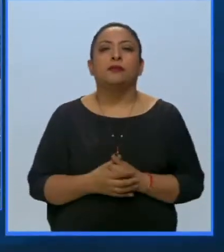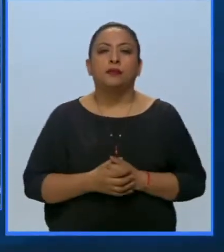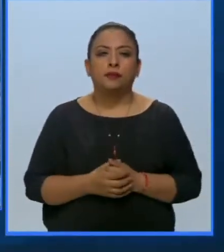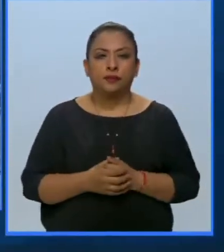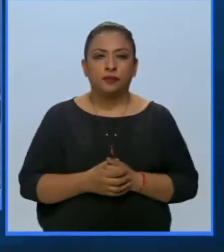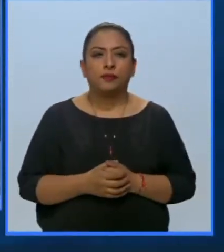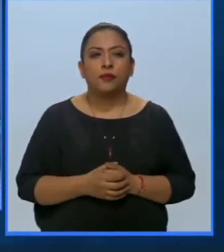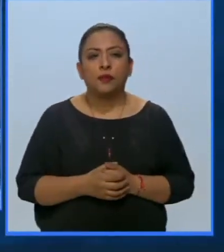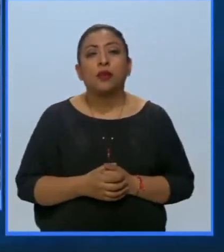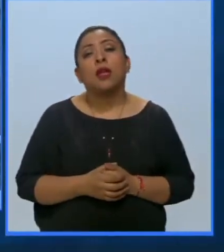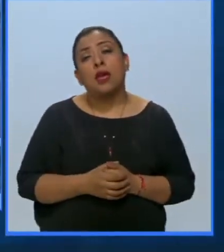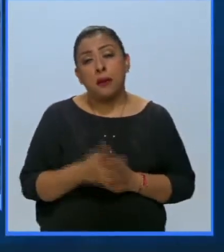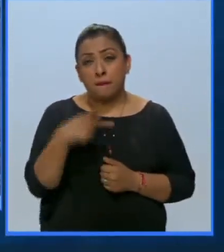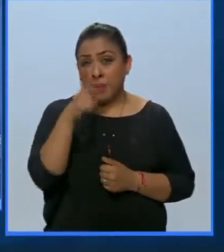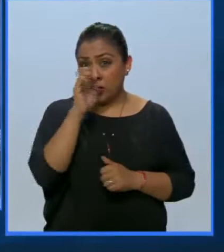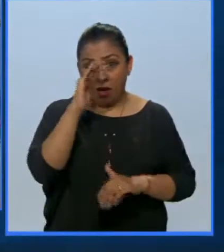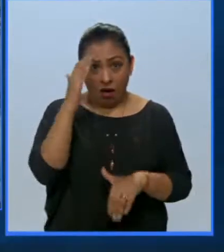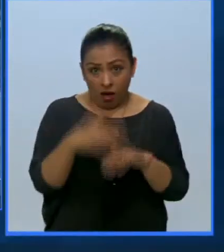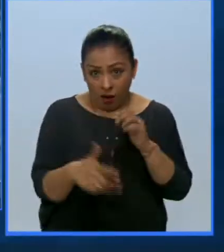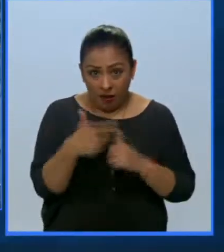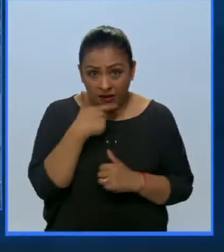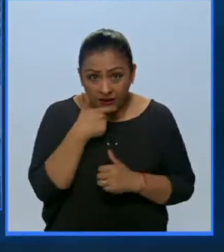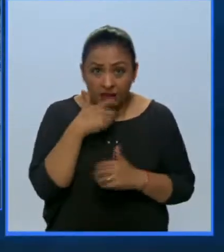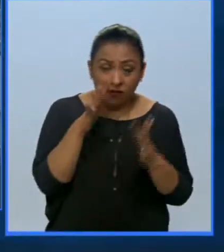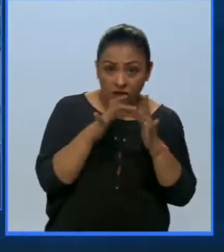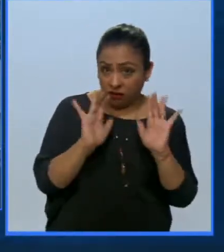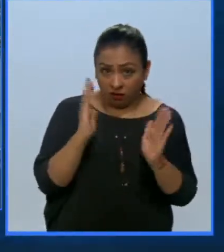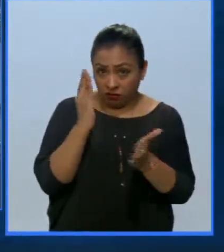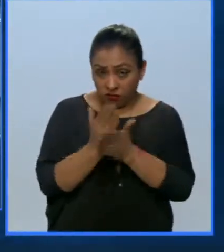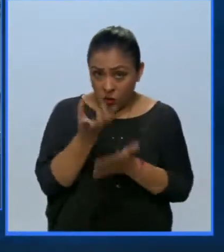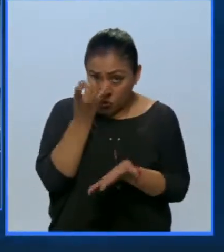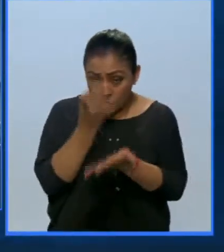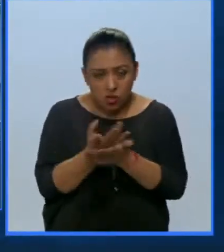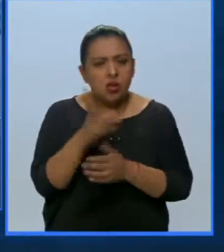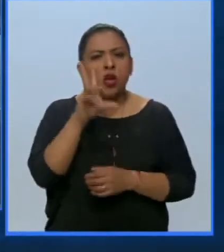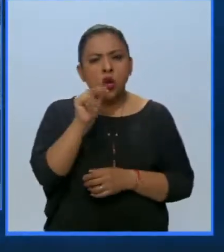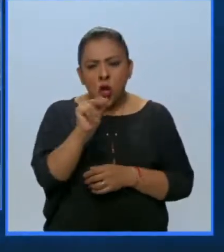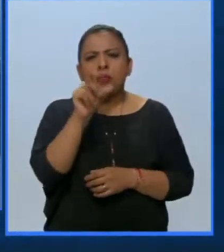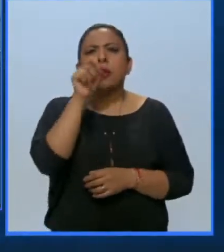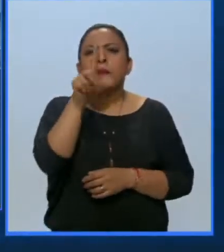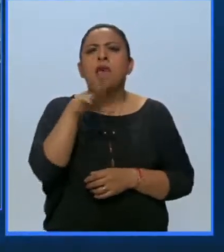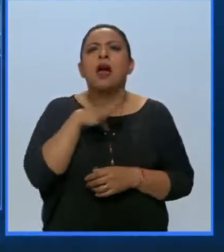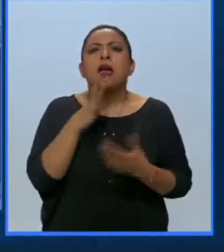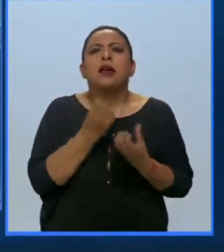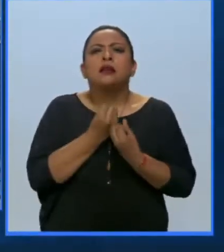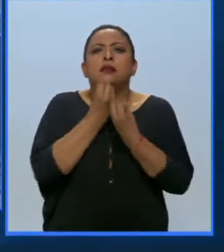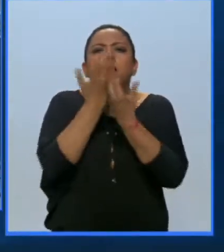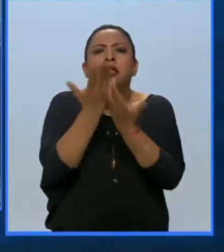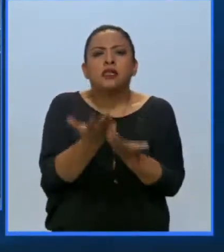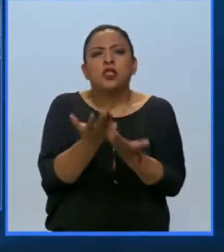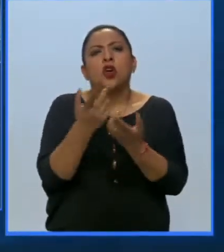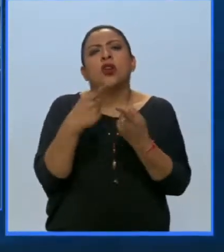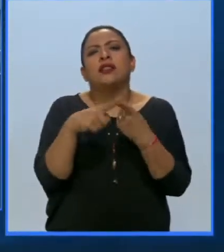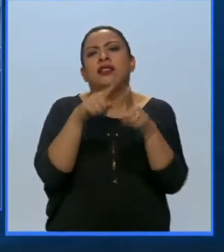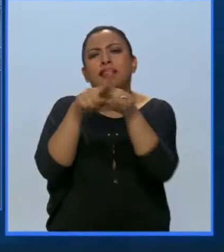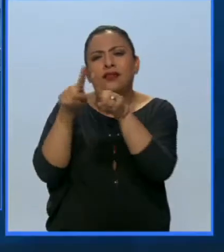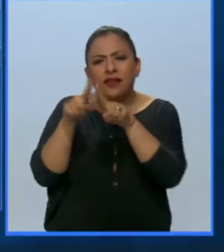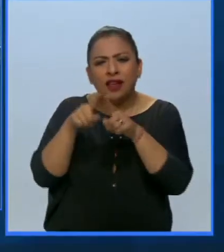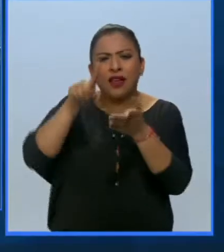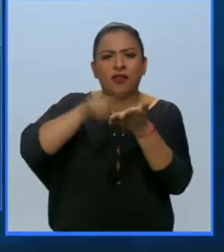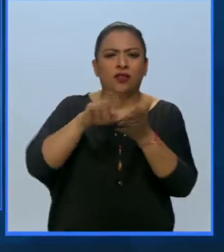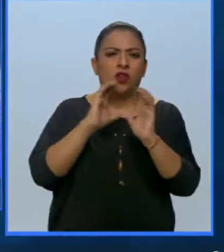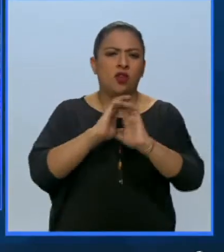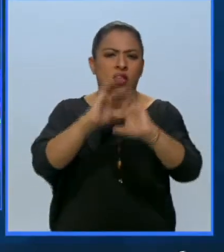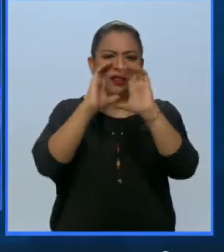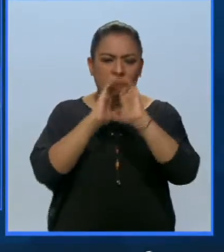plusieurs langues. Mais ça ne s'arrête pas juste à l'anglais ou en français. On peut rajouter des fois des expressions créoles dans nos